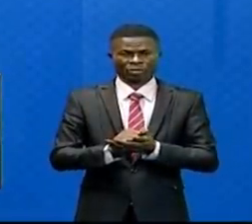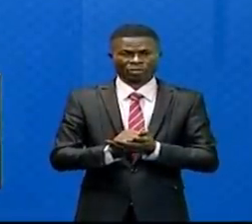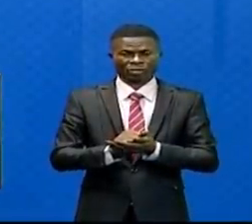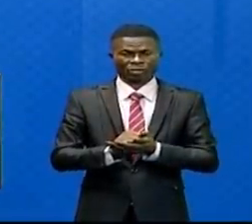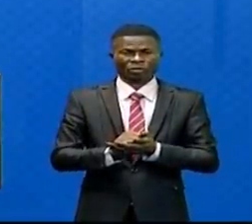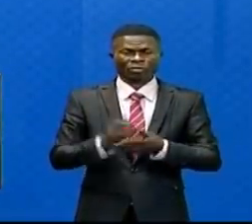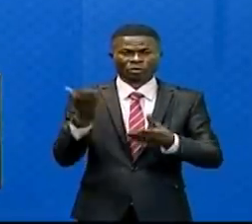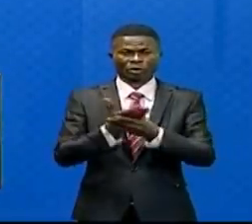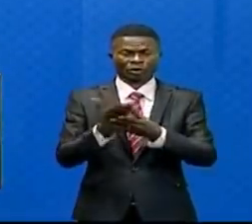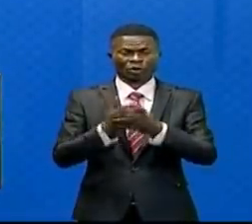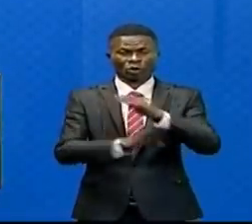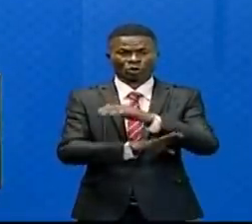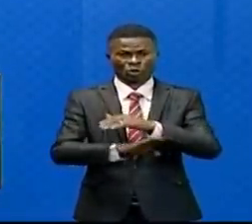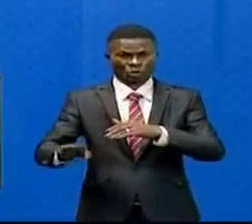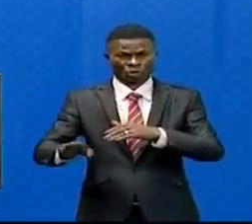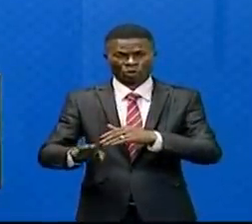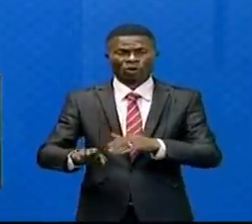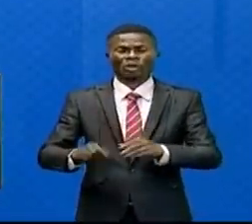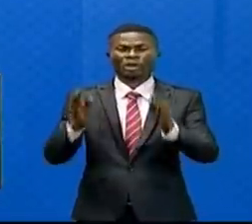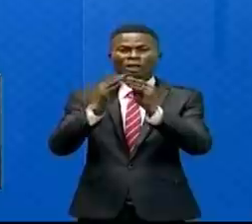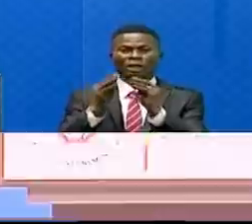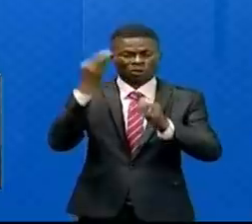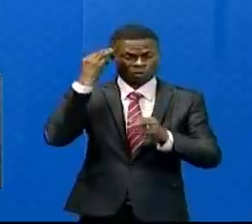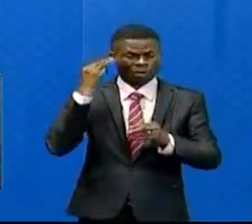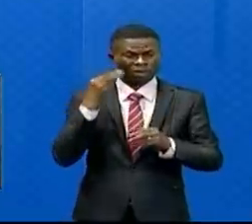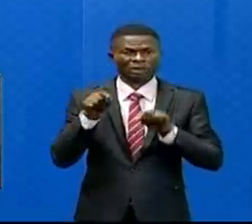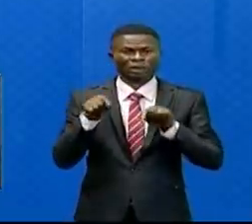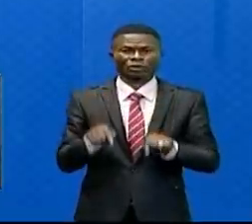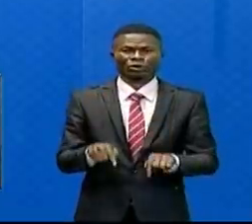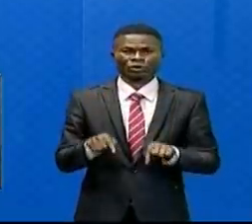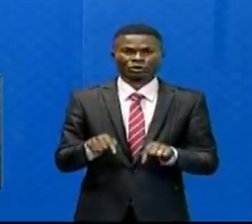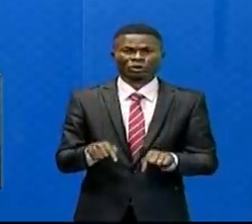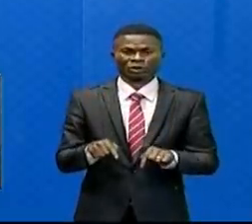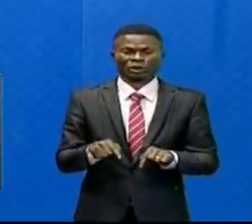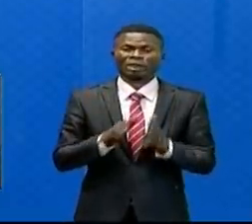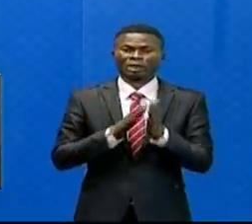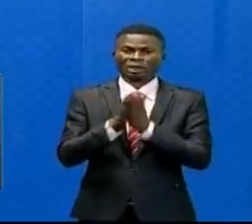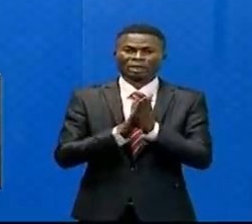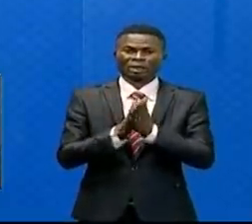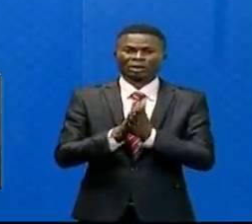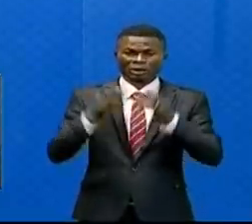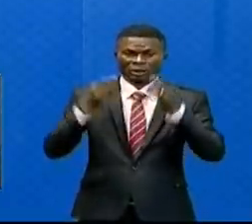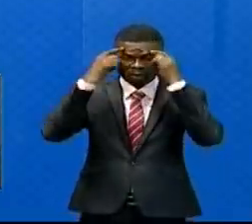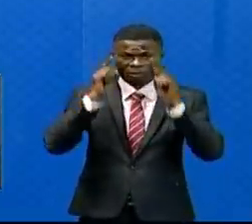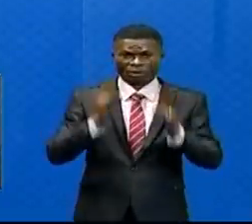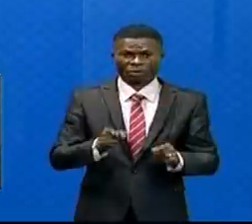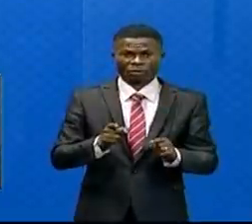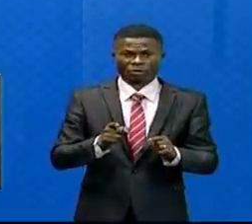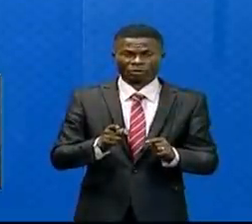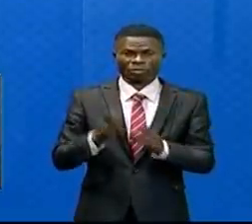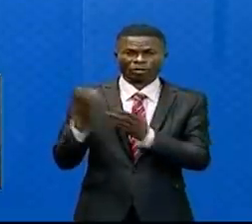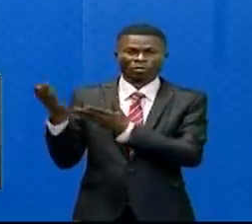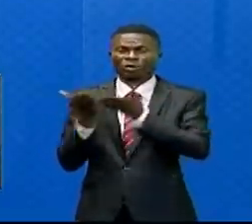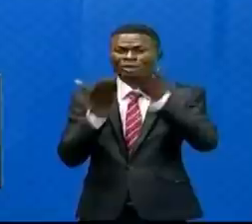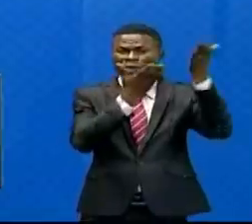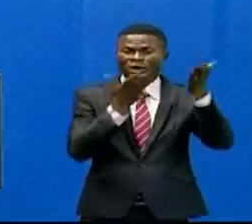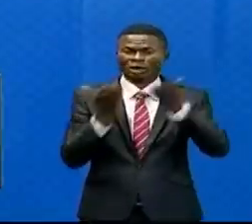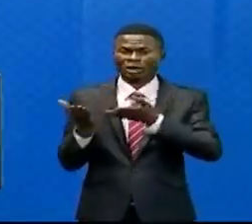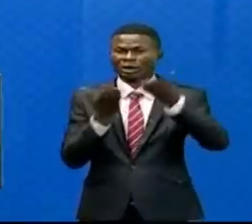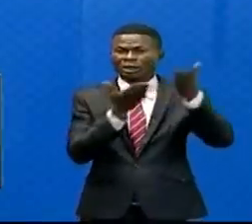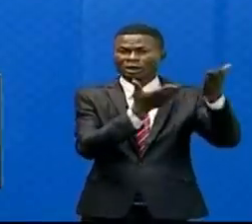Dernier dossier présenté au Conseil des ministres de ce jour, relatif aux mesures relatives à l'exportation des